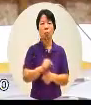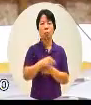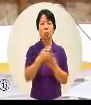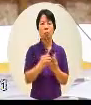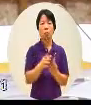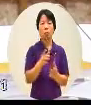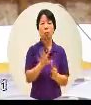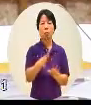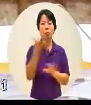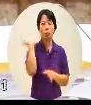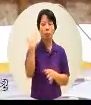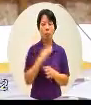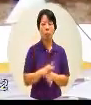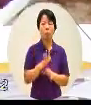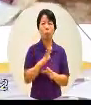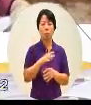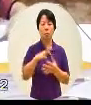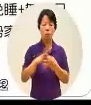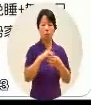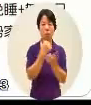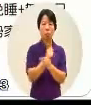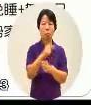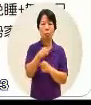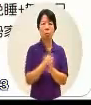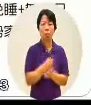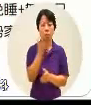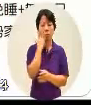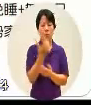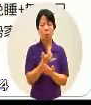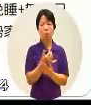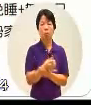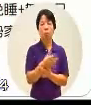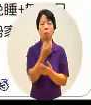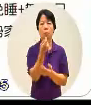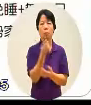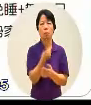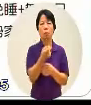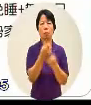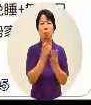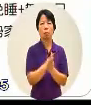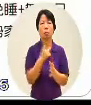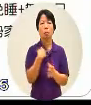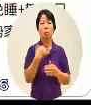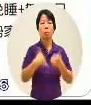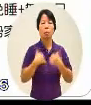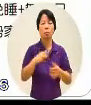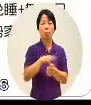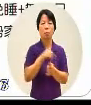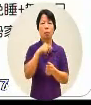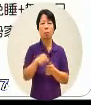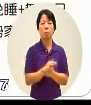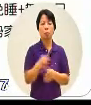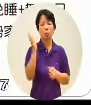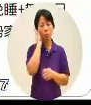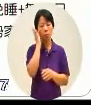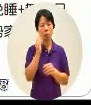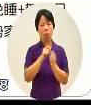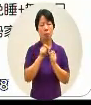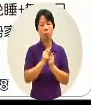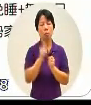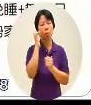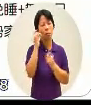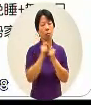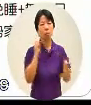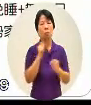可能睡不饱，一个晚拢在读册啦，这大家很多人的经验啦，九年一贯呢，包括了热学啦，会睡得很晚啦，但是齁、哦、读